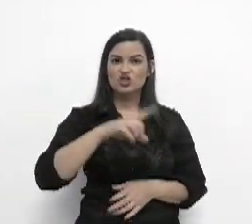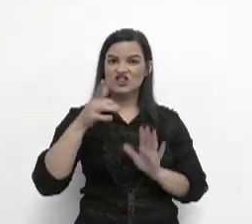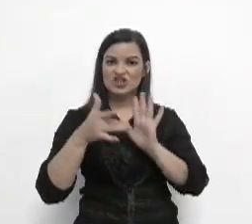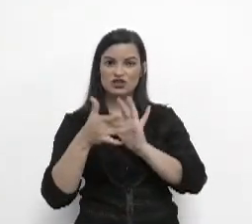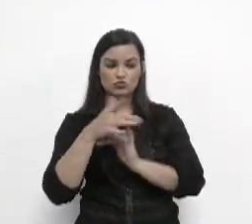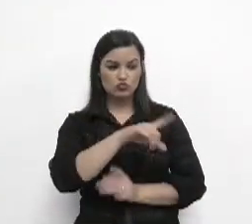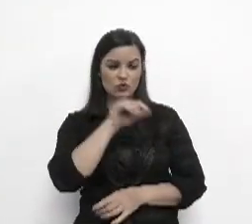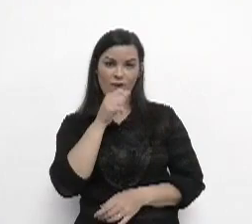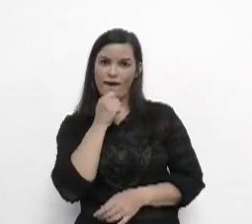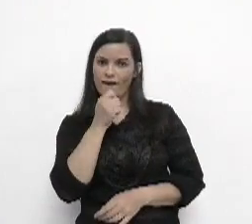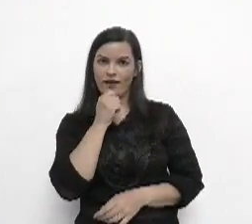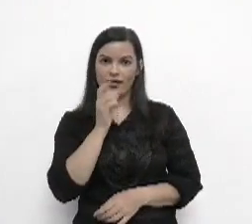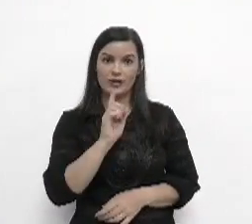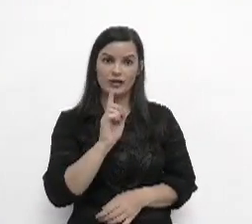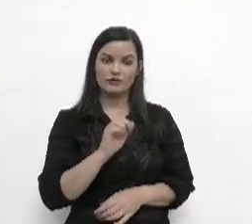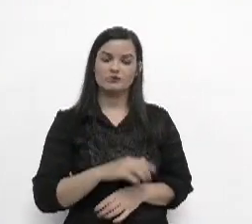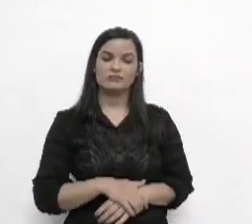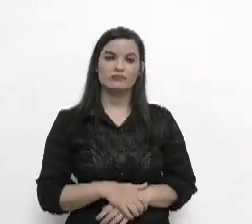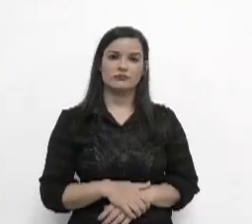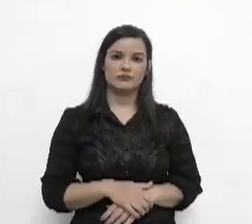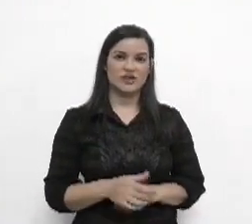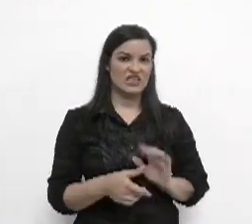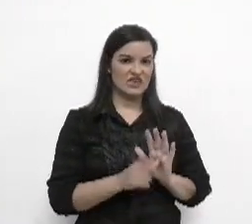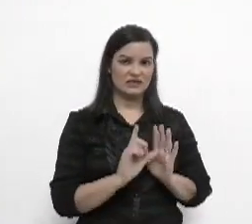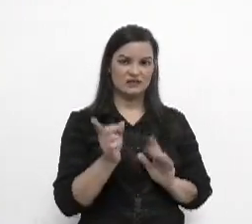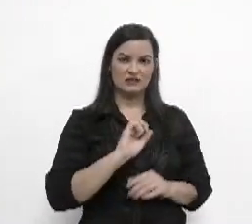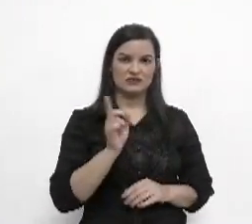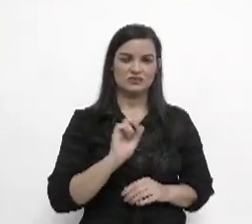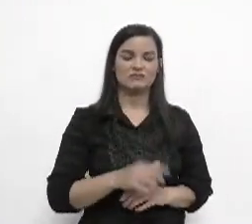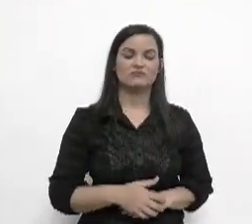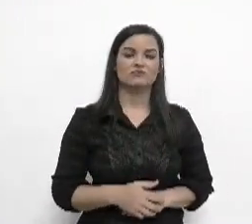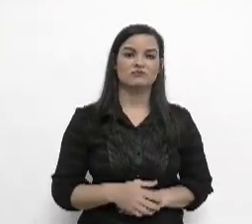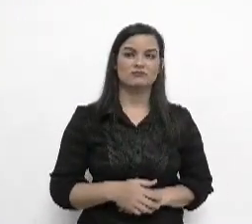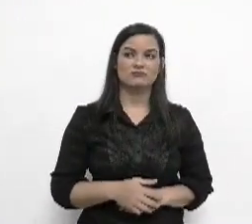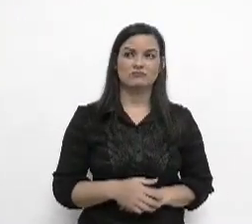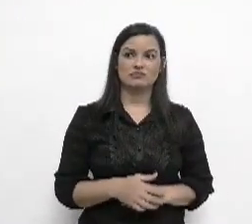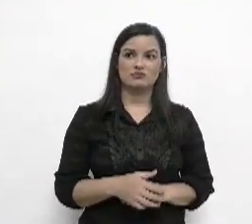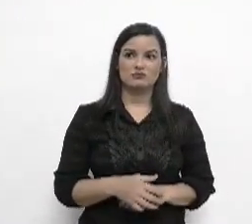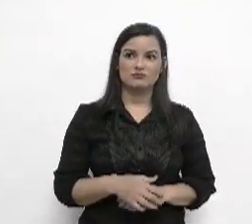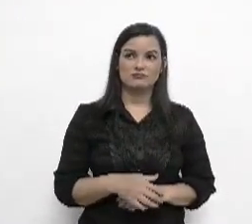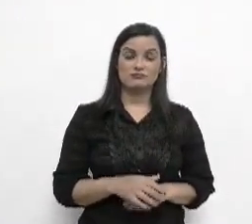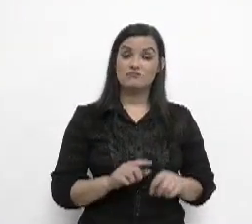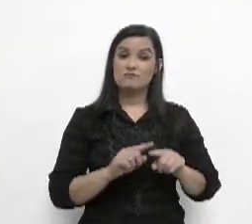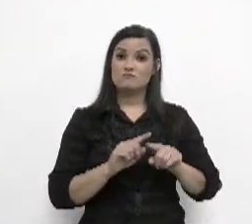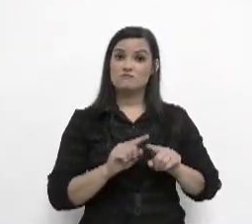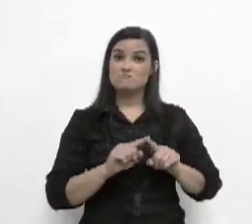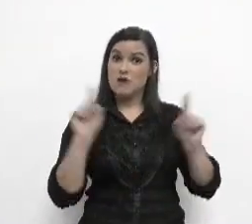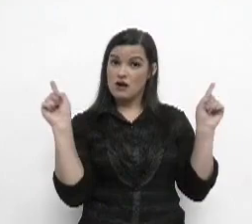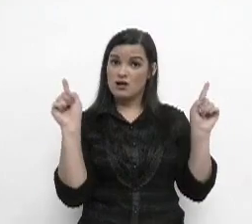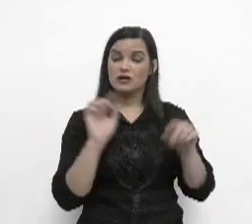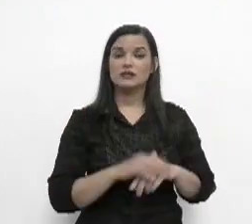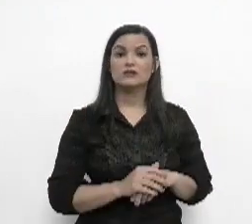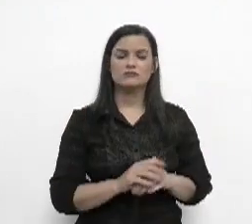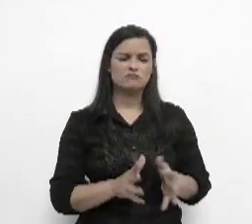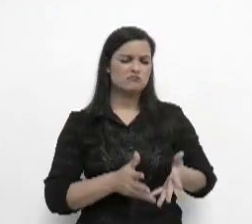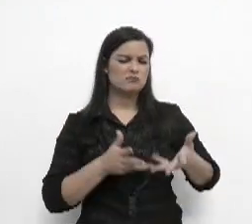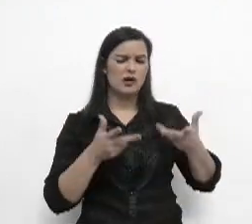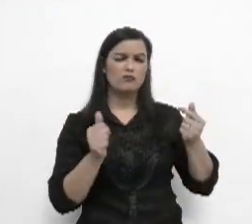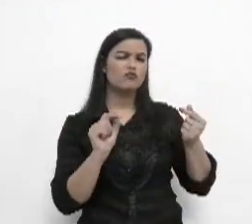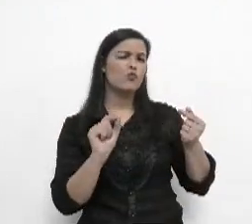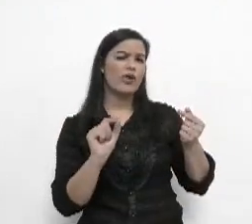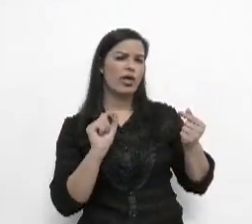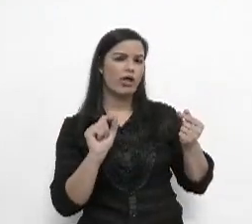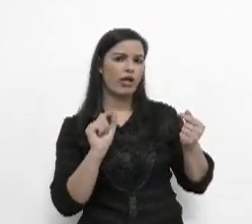ele deveria cumprir. 놀랍게도 이 사건 이후에 사울은 예수님을 증거하는 예수의 증인이 됩니다. Mas maravilhosamente é usado